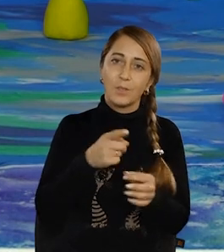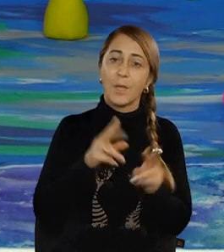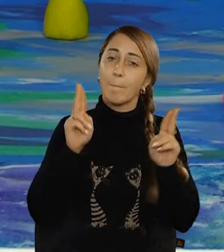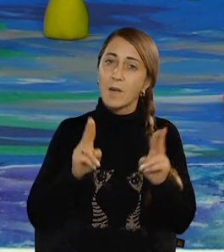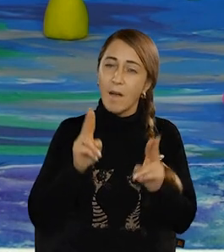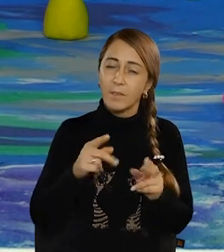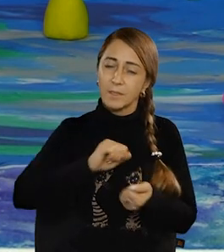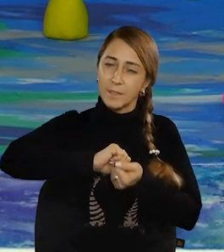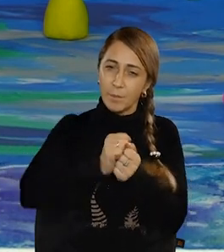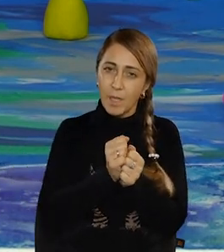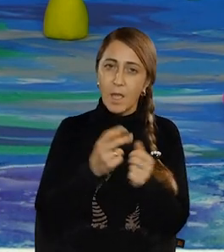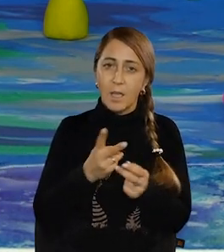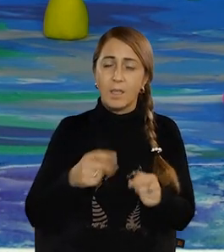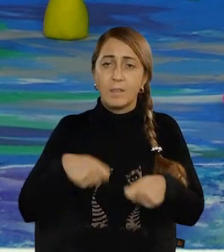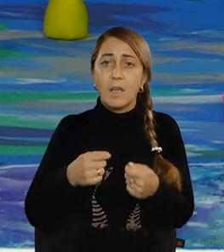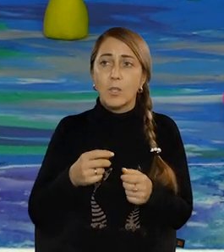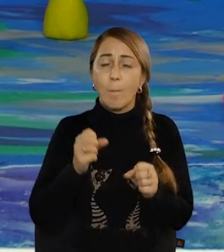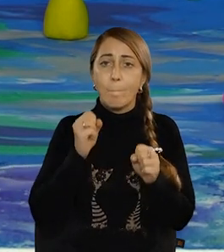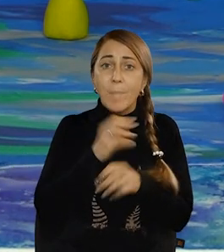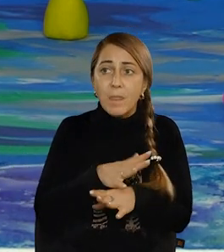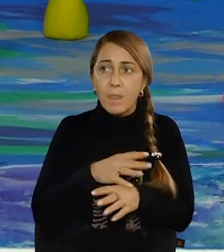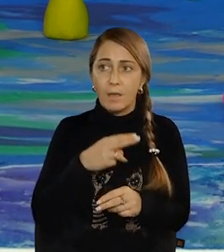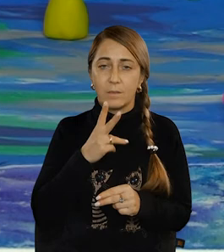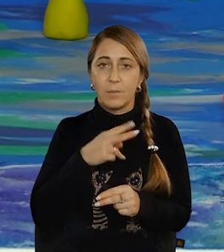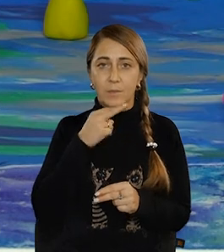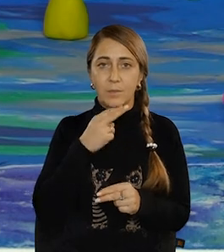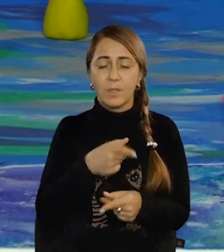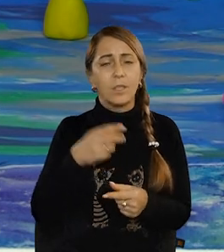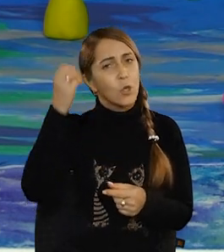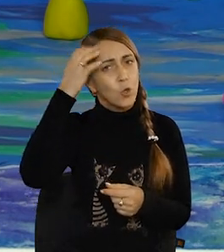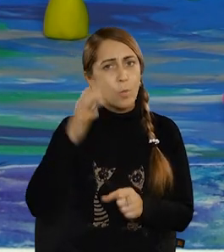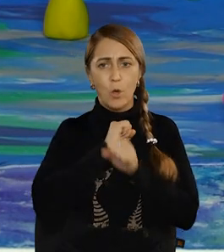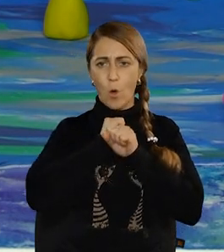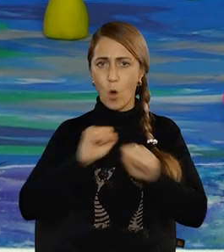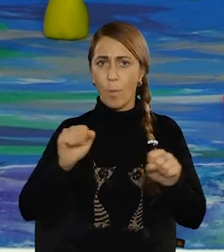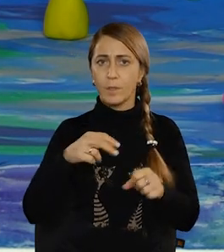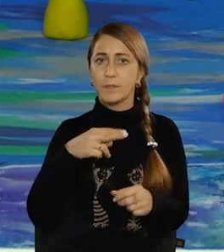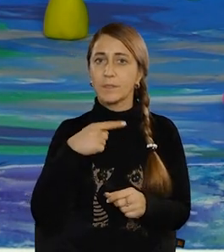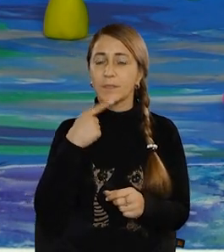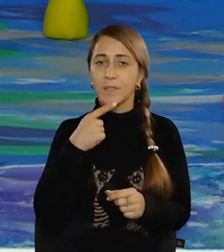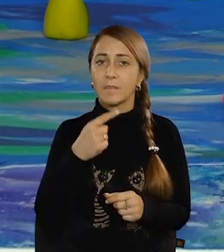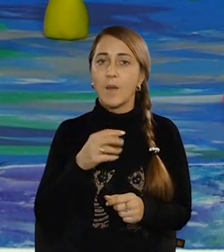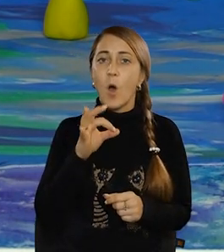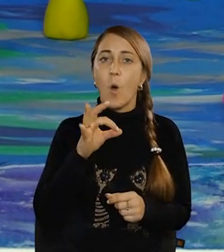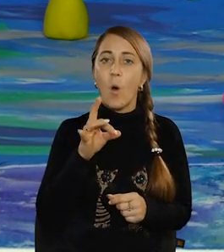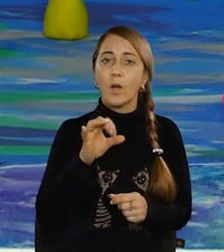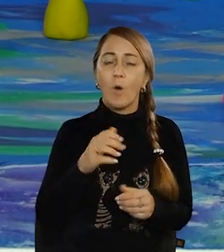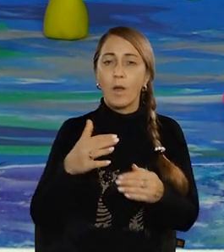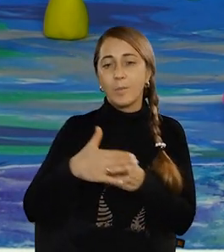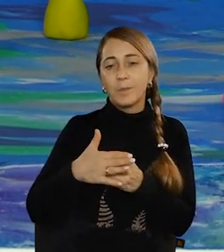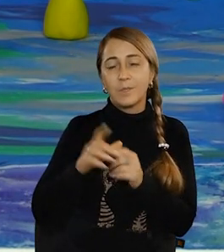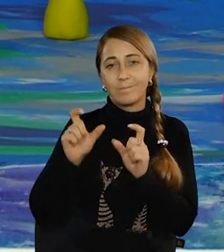здатні запобігти великій біді. «Ти такий розумний і хоробрий», – промовив Орео, підсунувшись ближче до